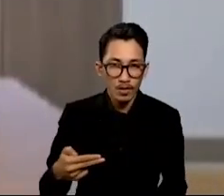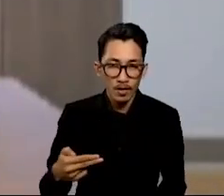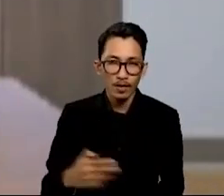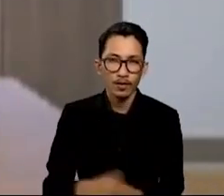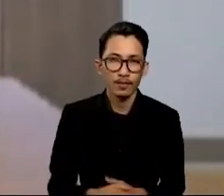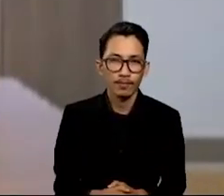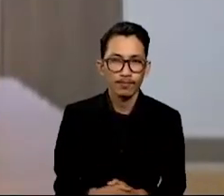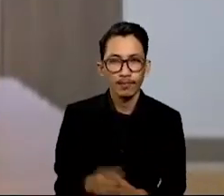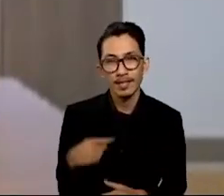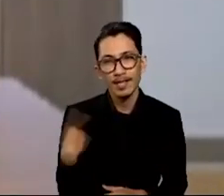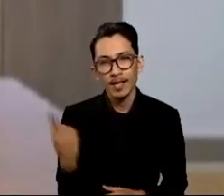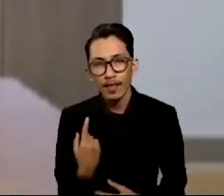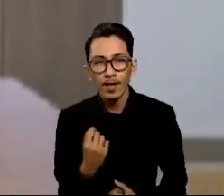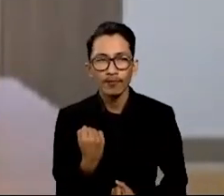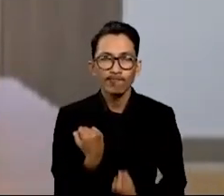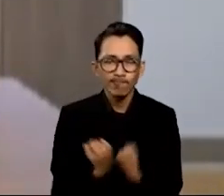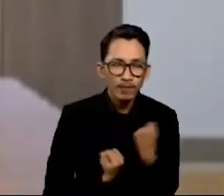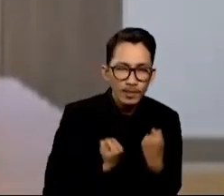kemarin segera